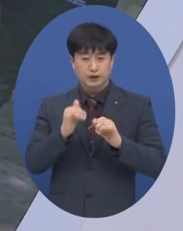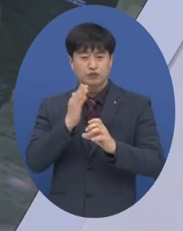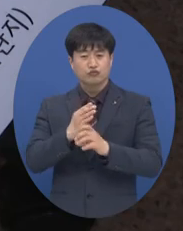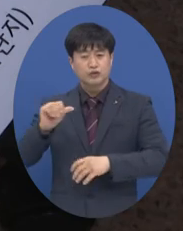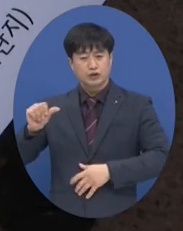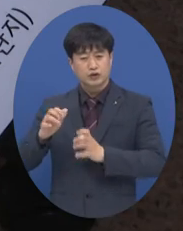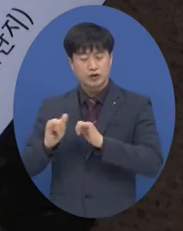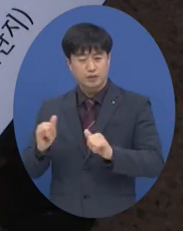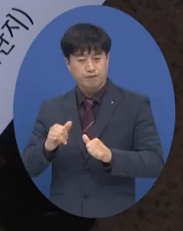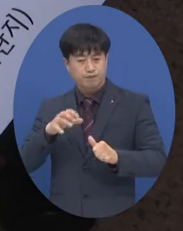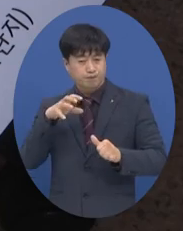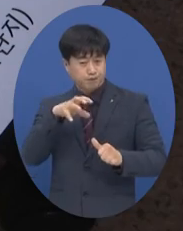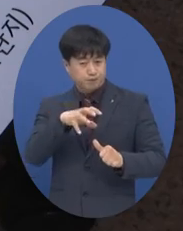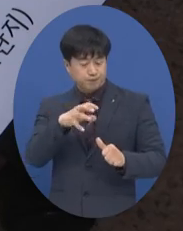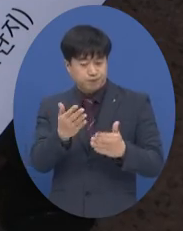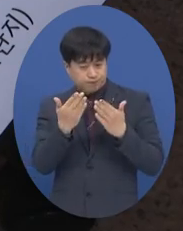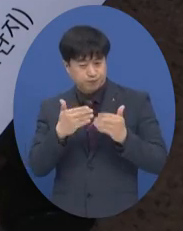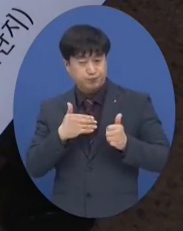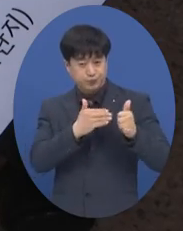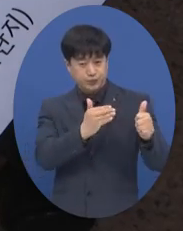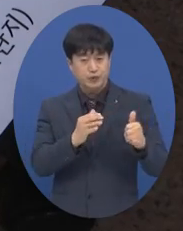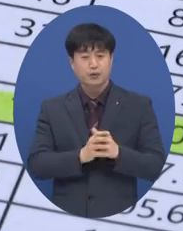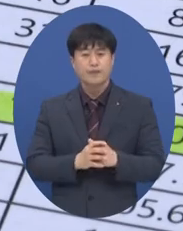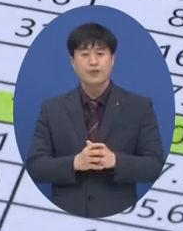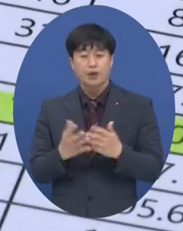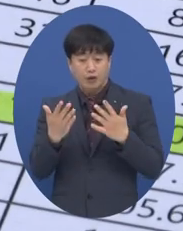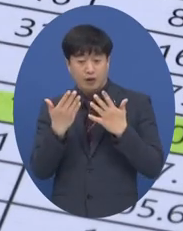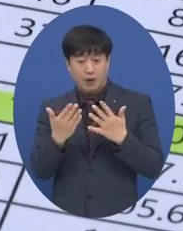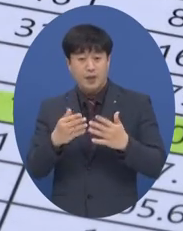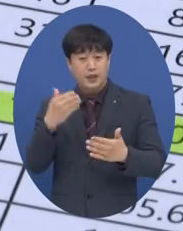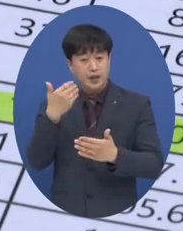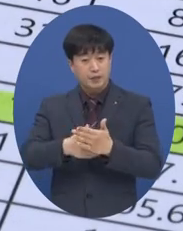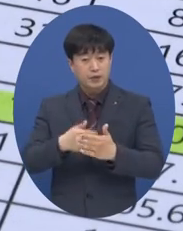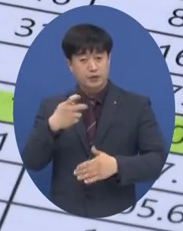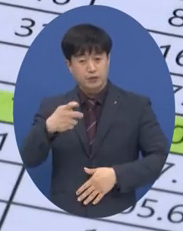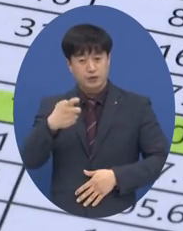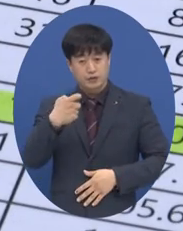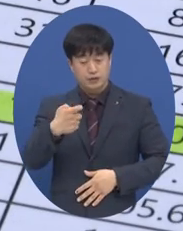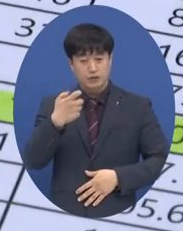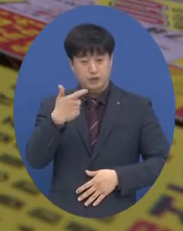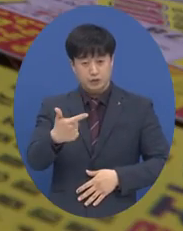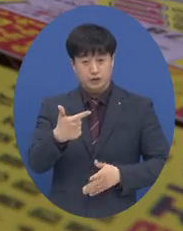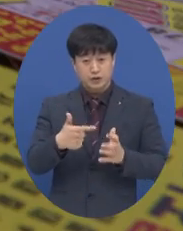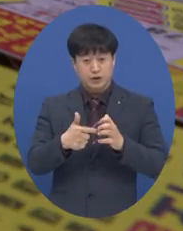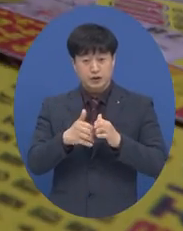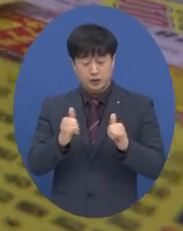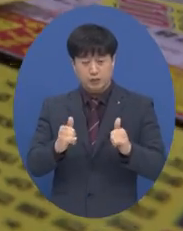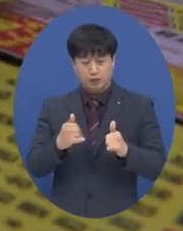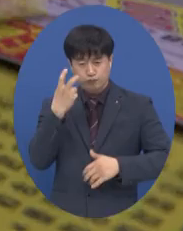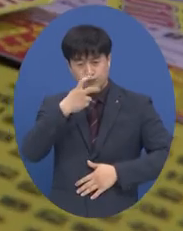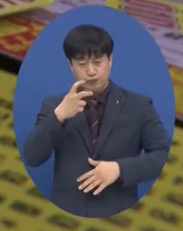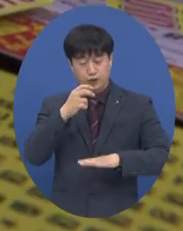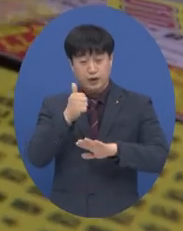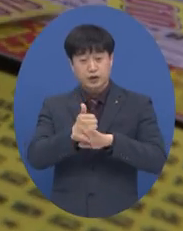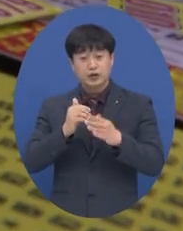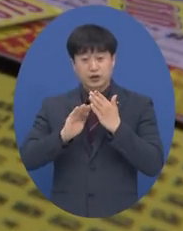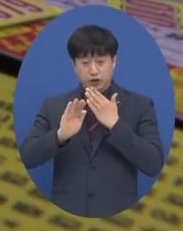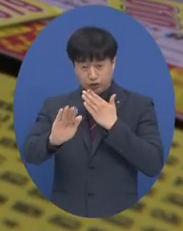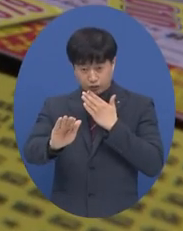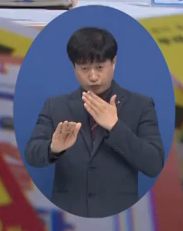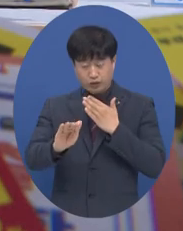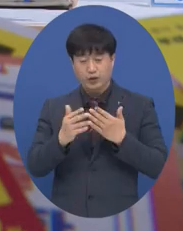5명은 검찰에 송치 됐으며 형사 입건된 나머지 16명도 수사가 마무리되는 대로 검찰에 송치할